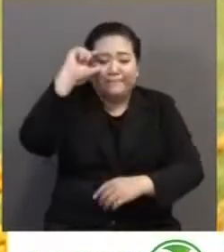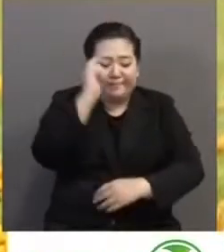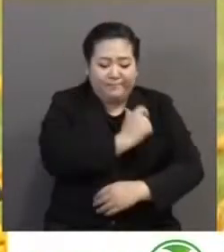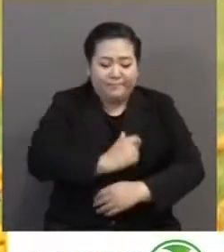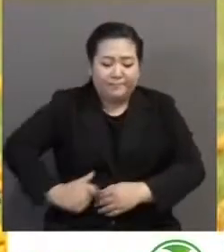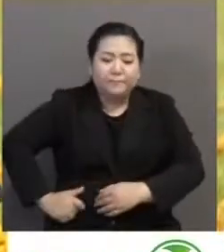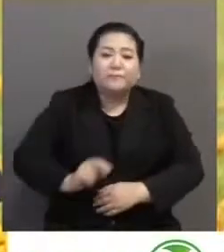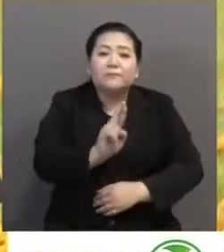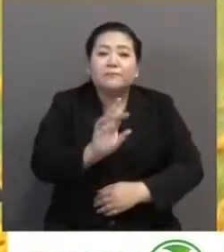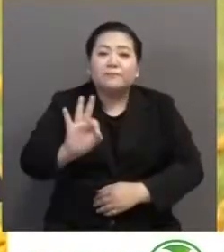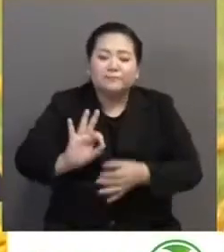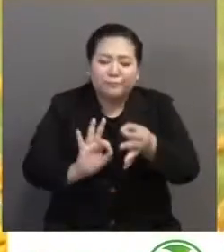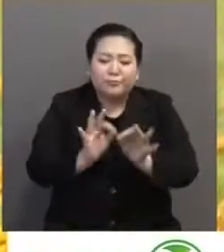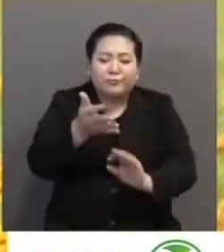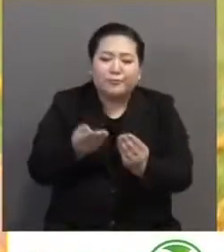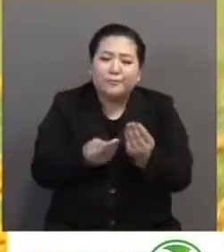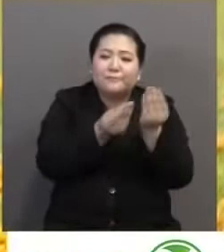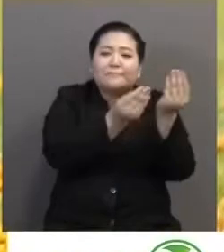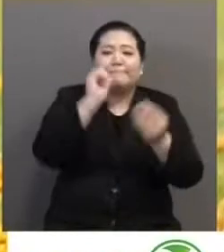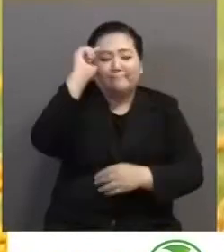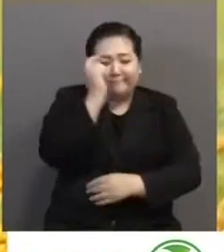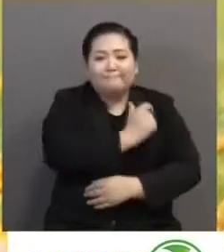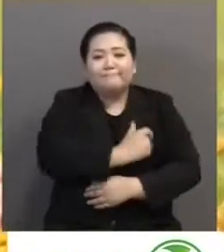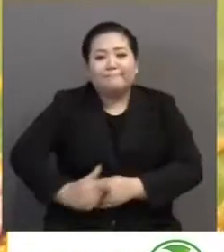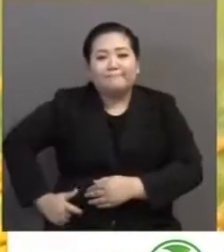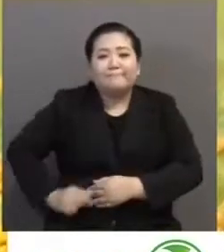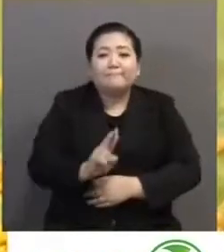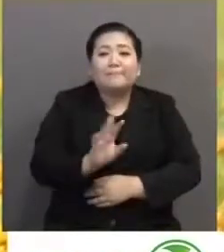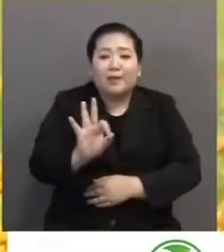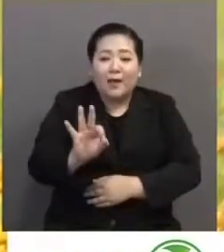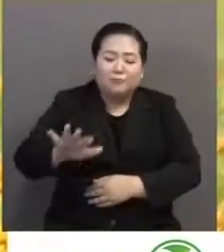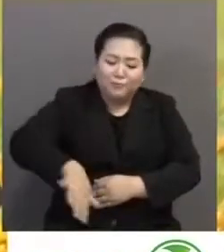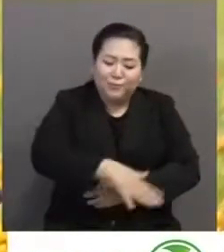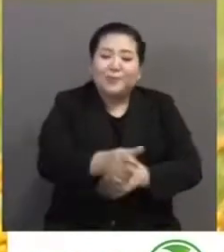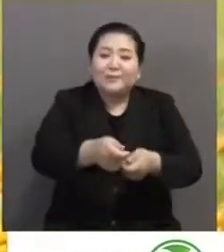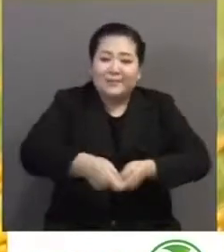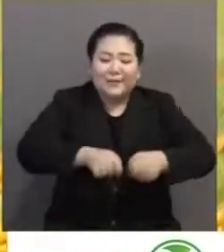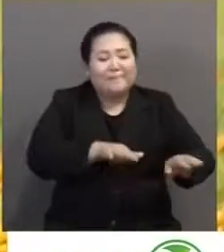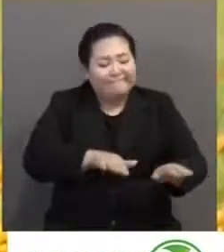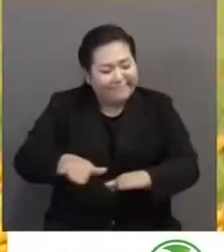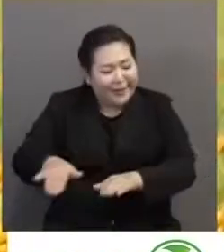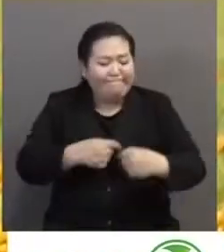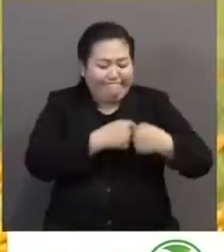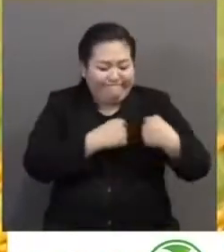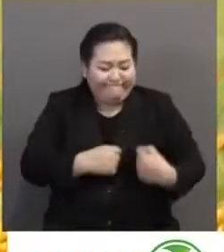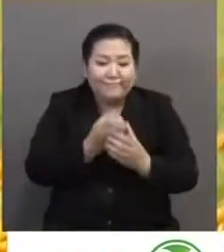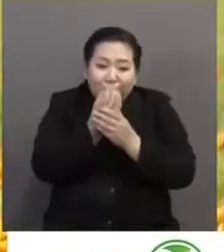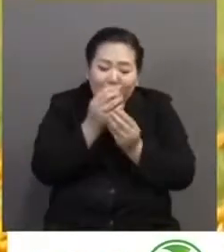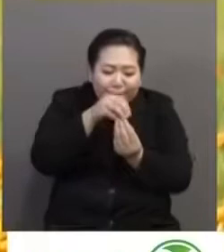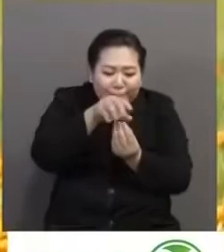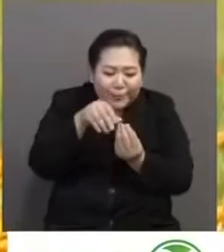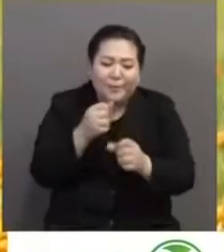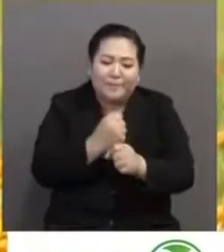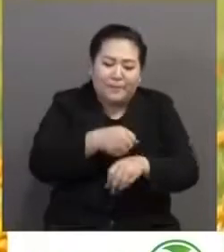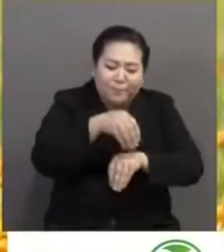มศพในเดือนตุลาคมก็ทำให้เกษตรกรบางส่วนนะคะเตรียมที่จะนำดอกดาวเรืองไปเพาะเป็นต้นกล้าใส่กระถางขายให้กับประชาช